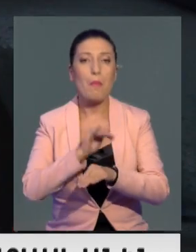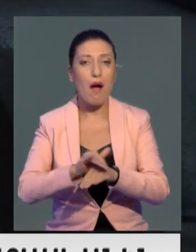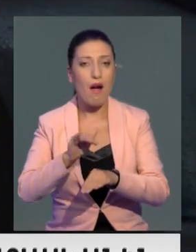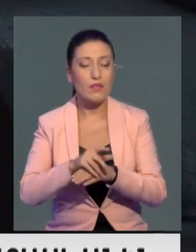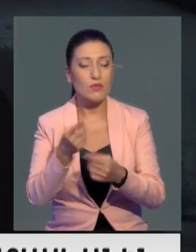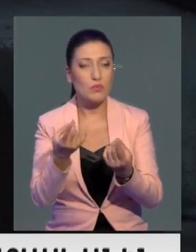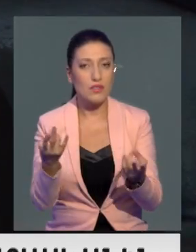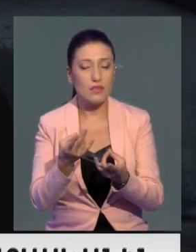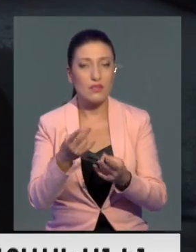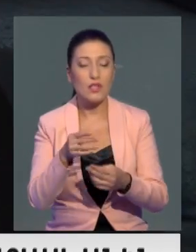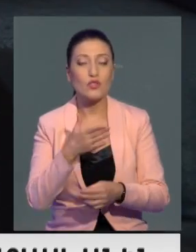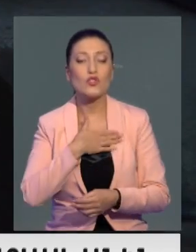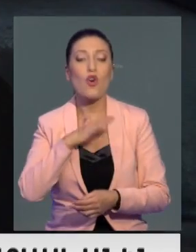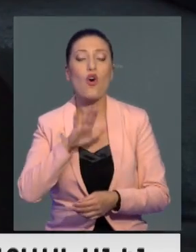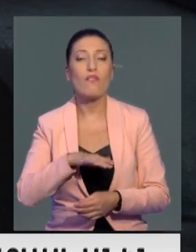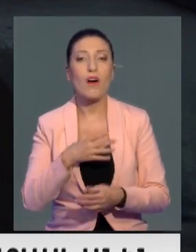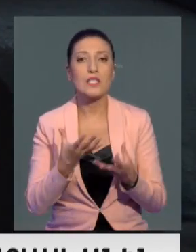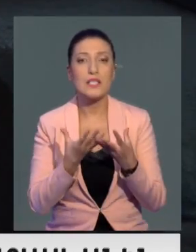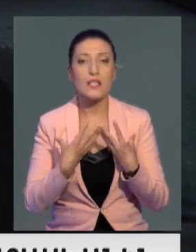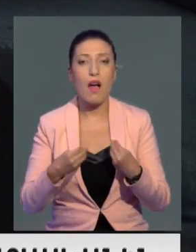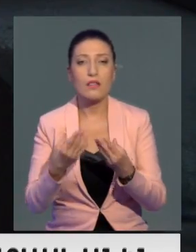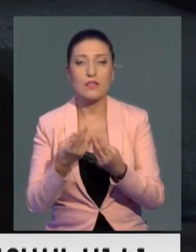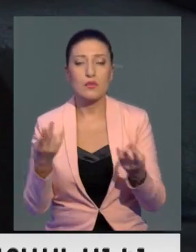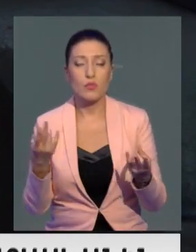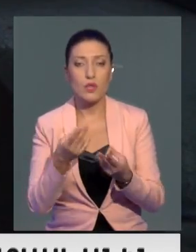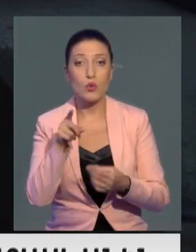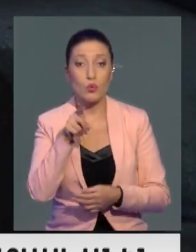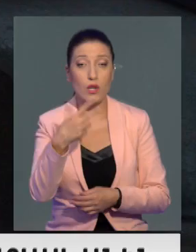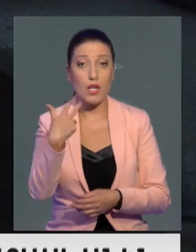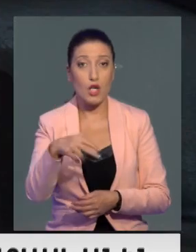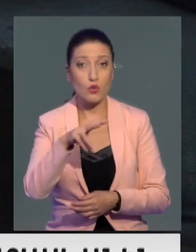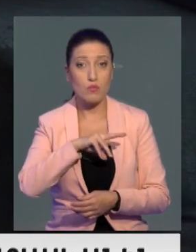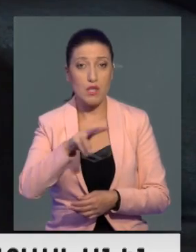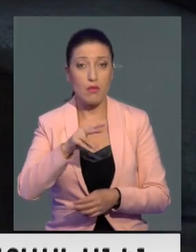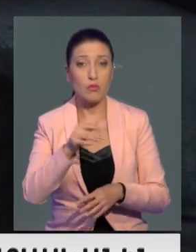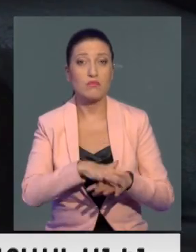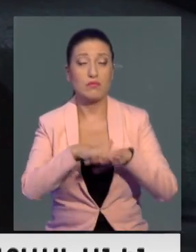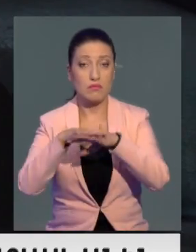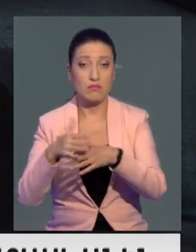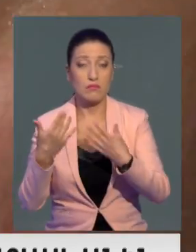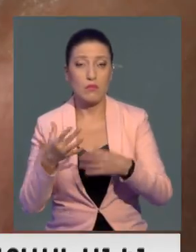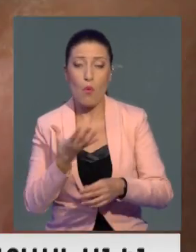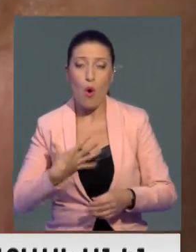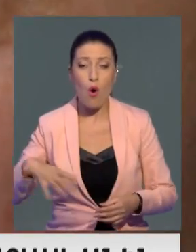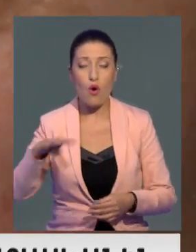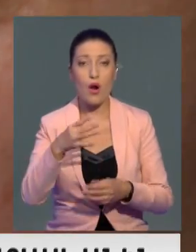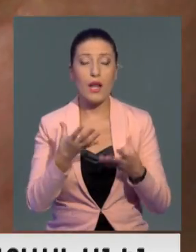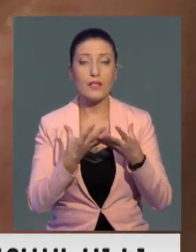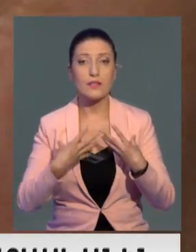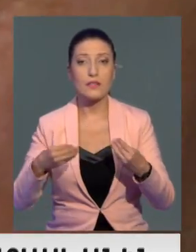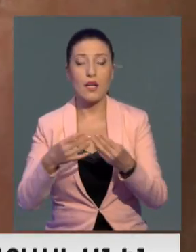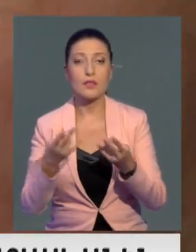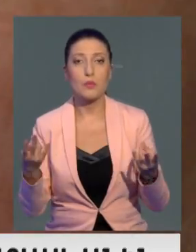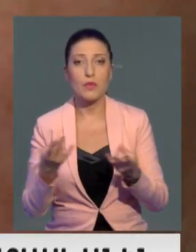կատարելու զոհվածի ընտանիքներին էլ դուր 30 միլիոն, այդ կարգավիճակը տարածի բոլոր ընտանիքների վրա, ասում է տղա այս